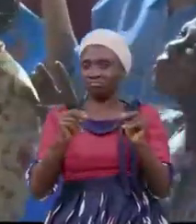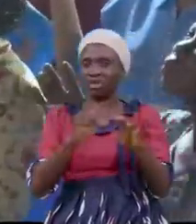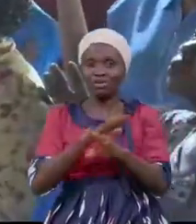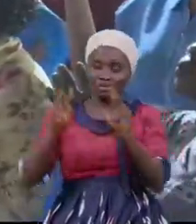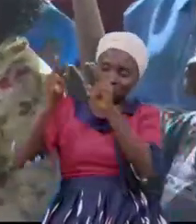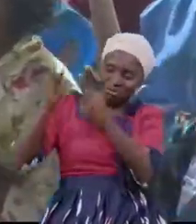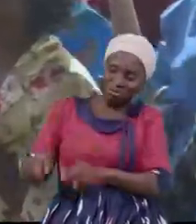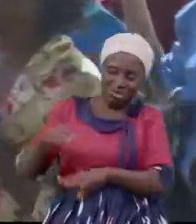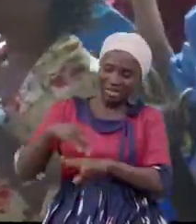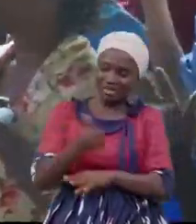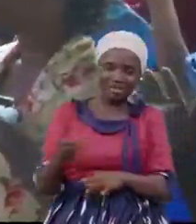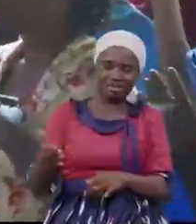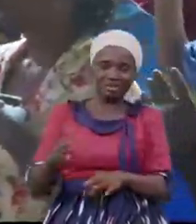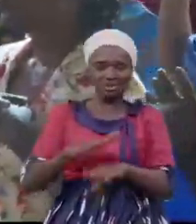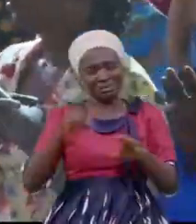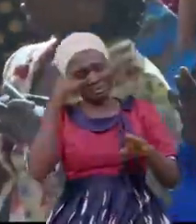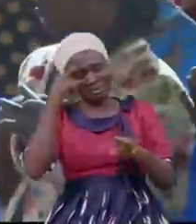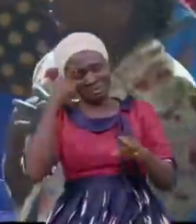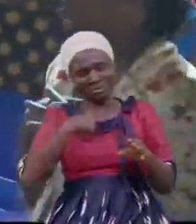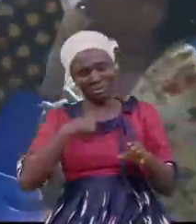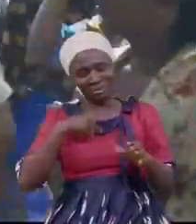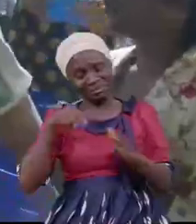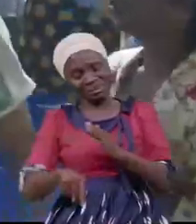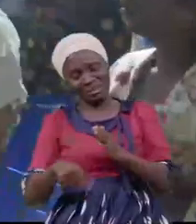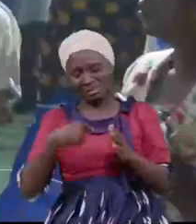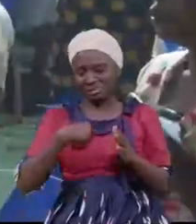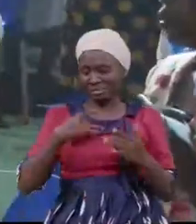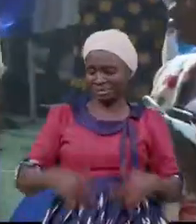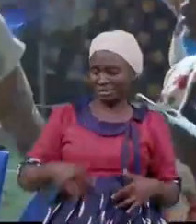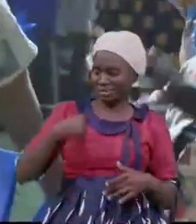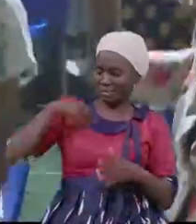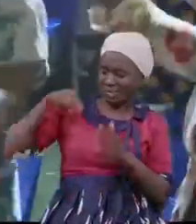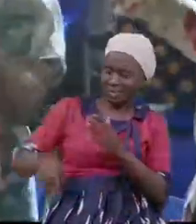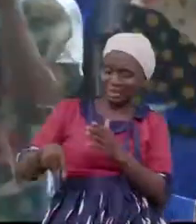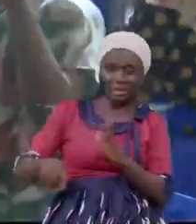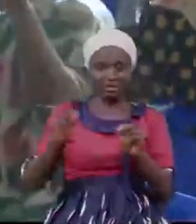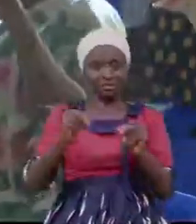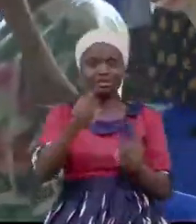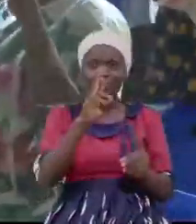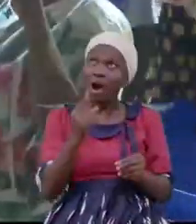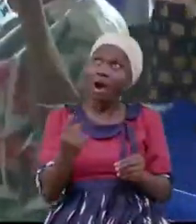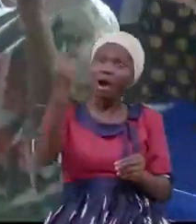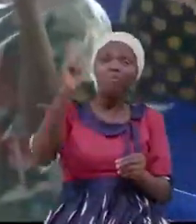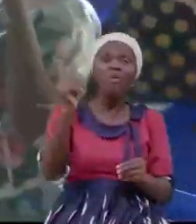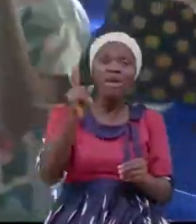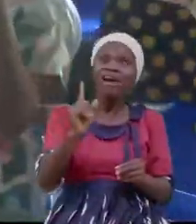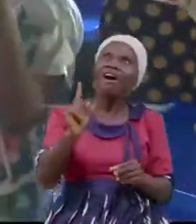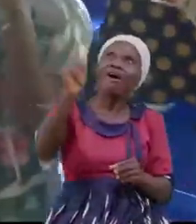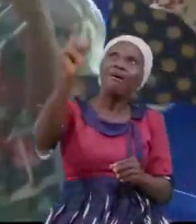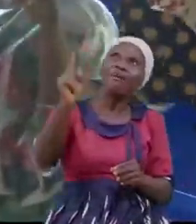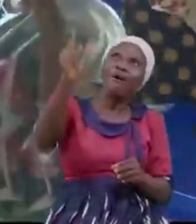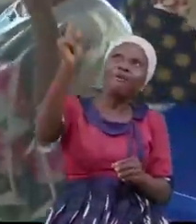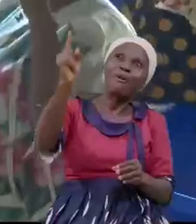ah je suis là je suis là non vous n'êtes pas en bas vous êtes en haut où êtes-vous levez les yeux vers